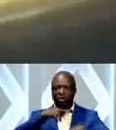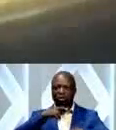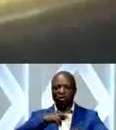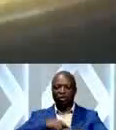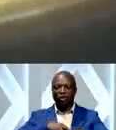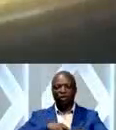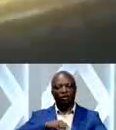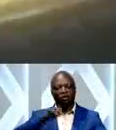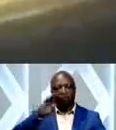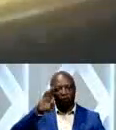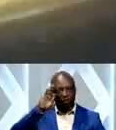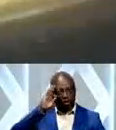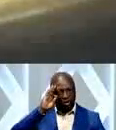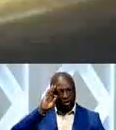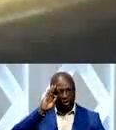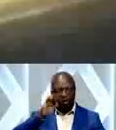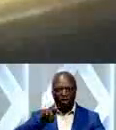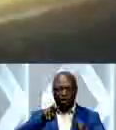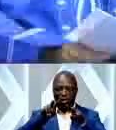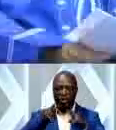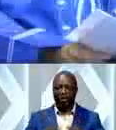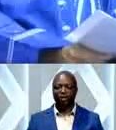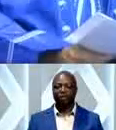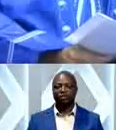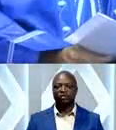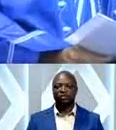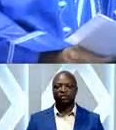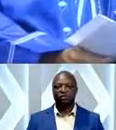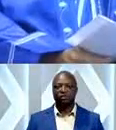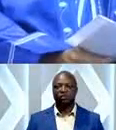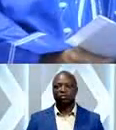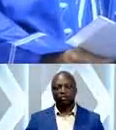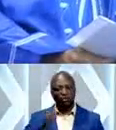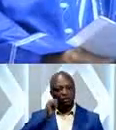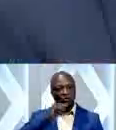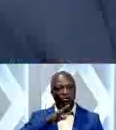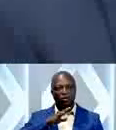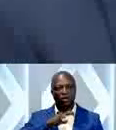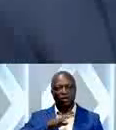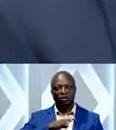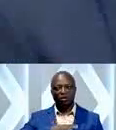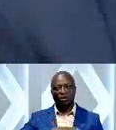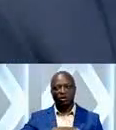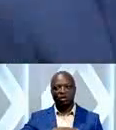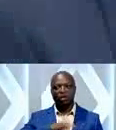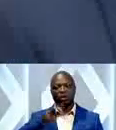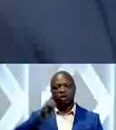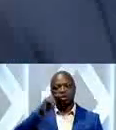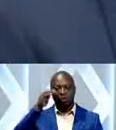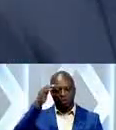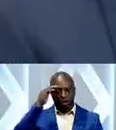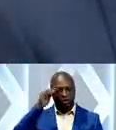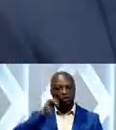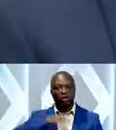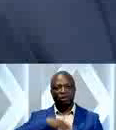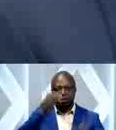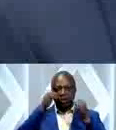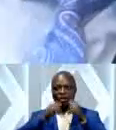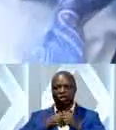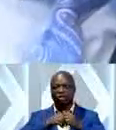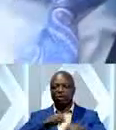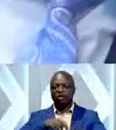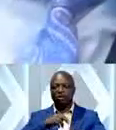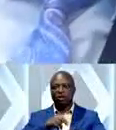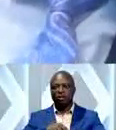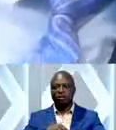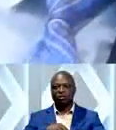République, Faure Essosimna Gnassingbé. Madame le Premier ministre, Madame la Présidente de l'Assemblée